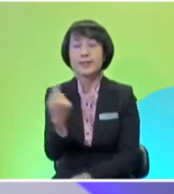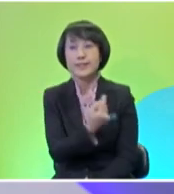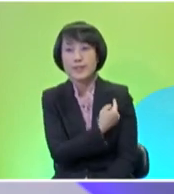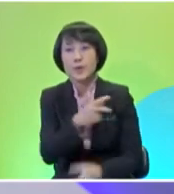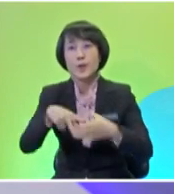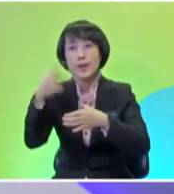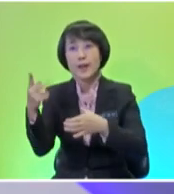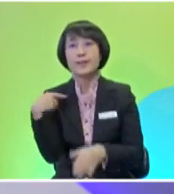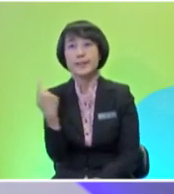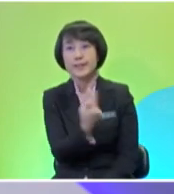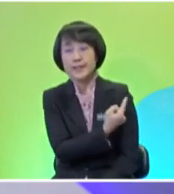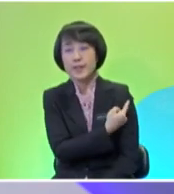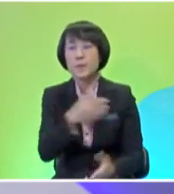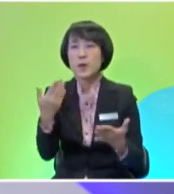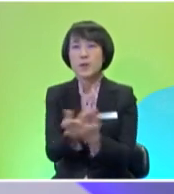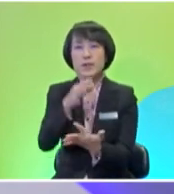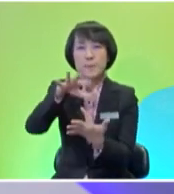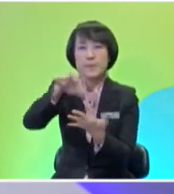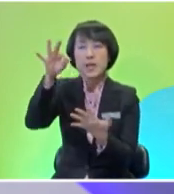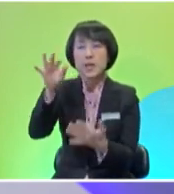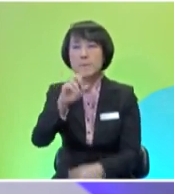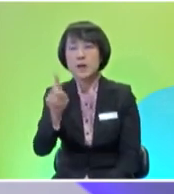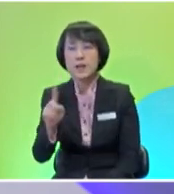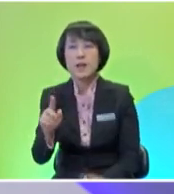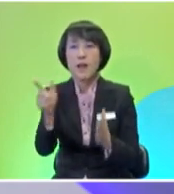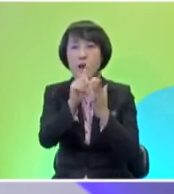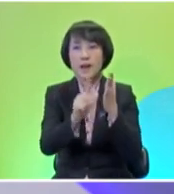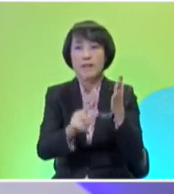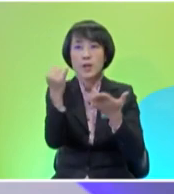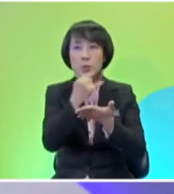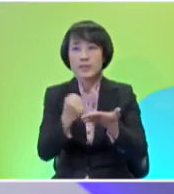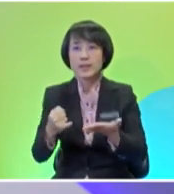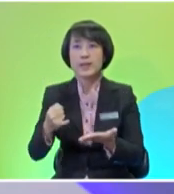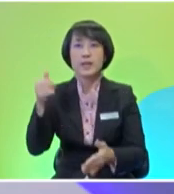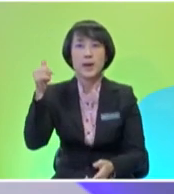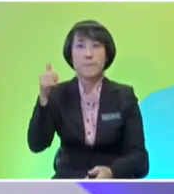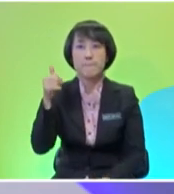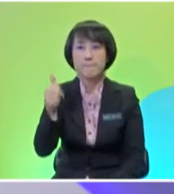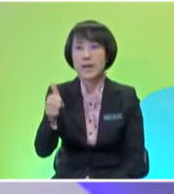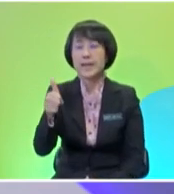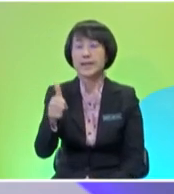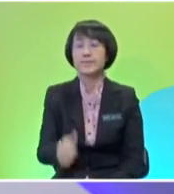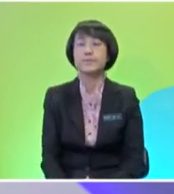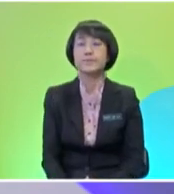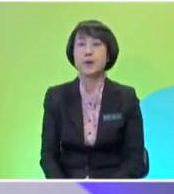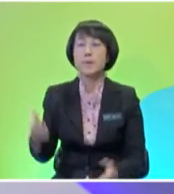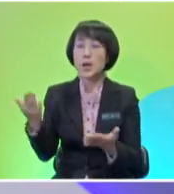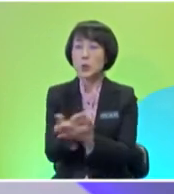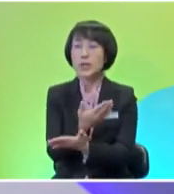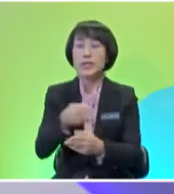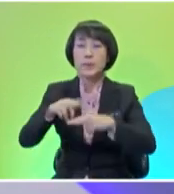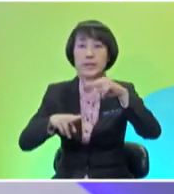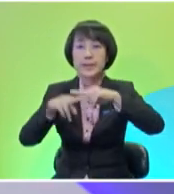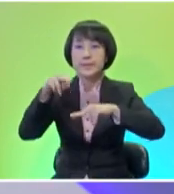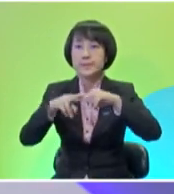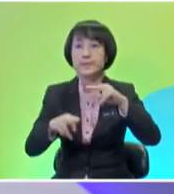produk kita. Okey, baru kita akan pilih okey lakaran tersebut, yang mana lakaran terbaik. Okey, barulah kita akan bina produk tersebut. Okey, produk ni okey kita pilih